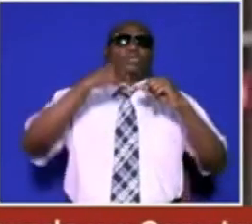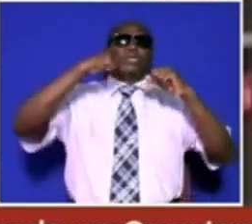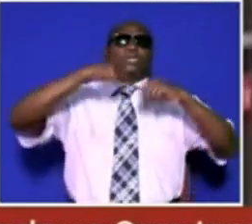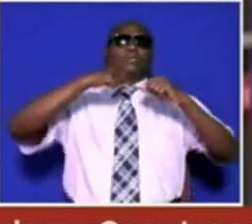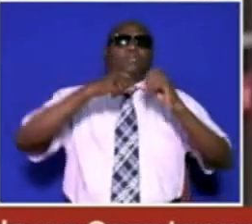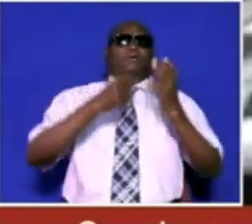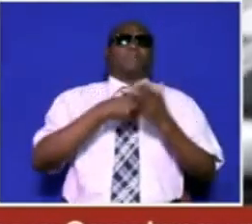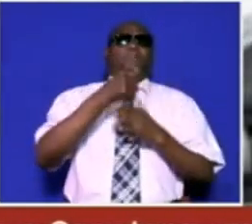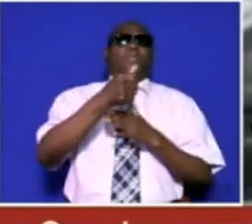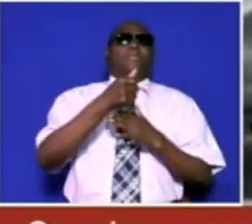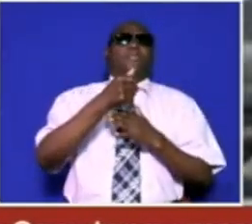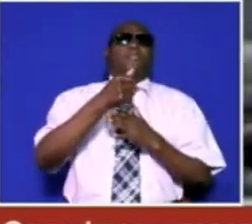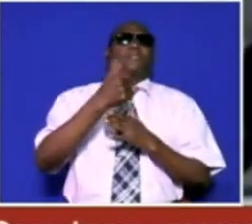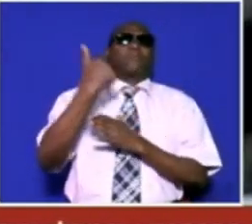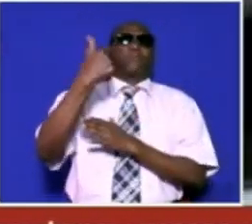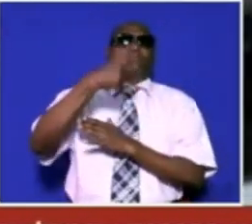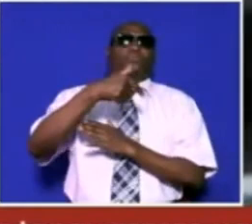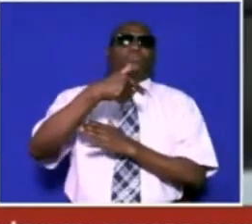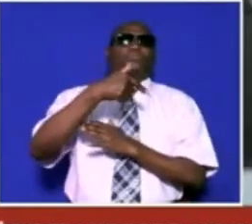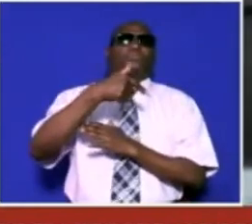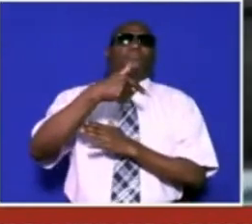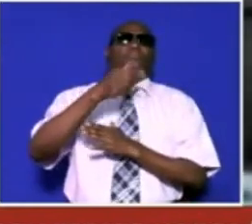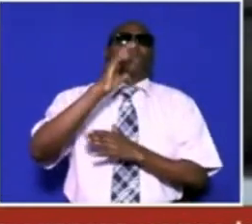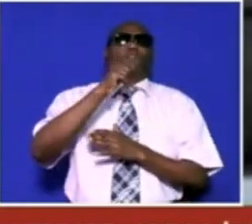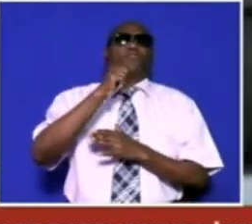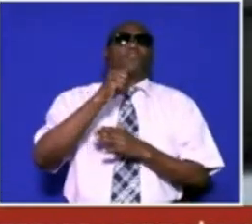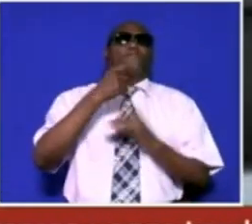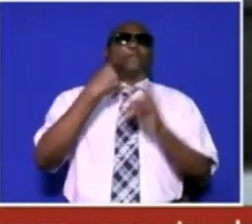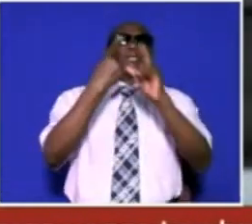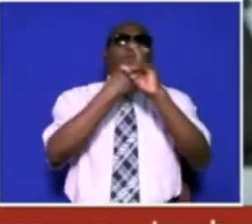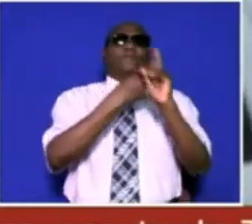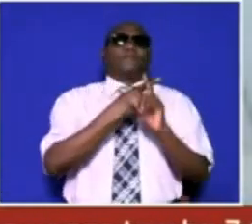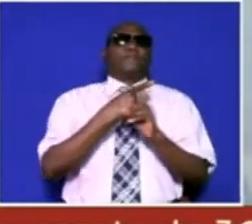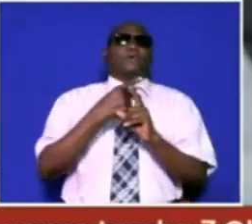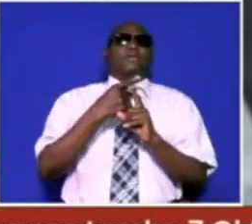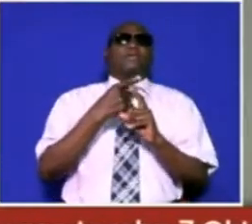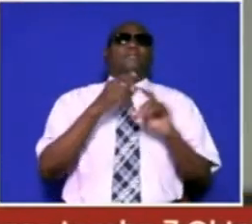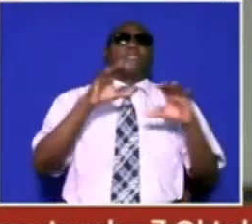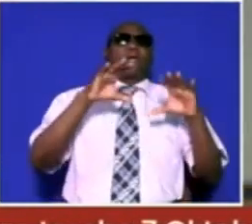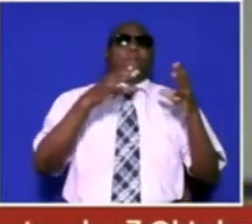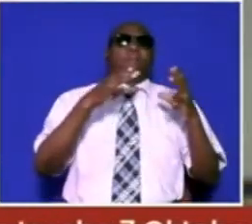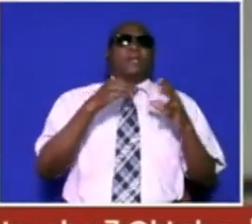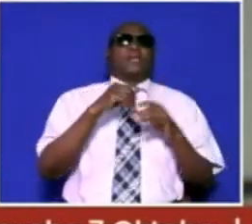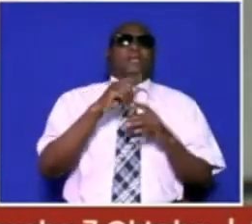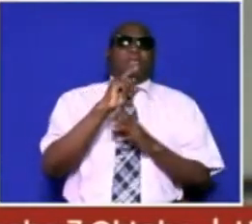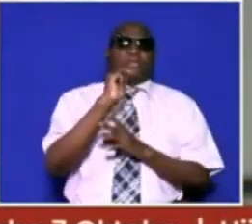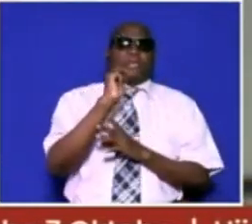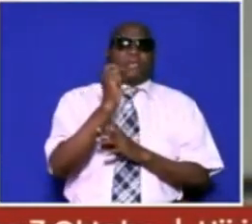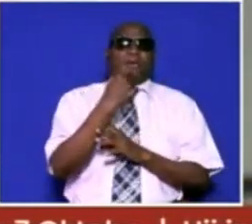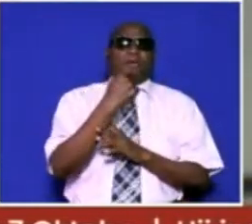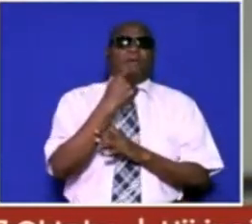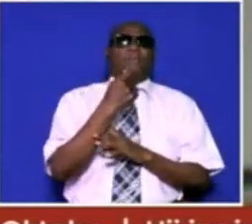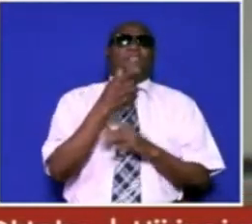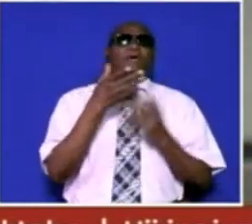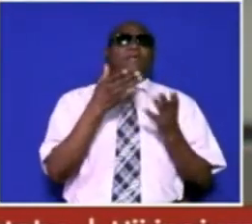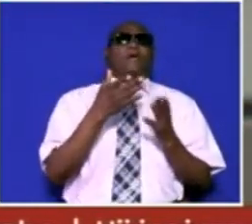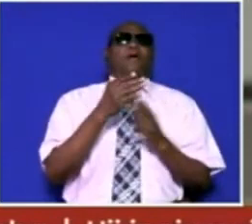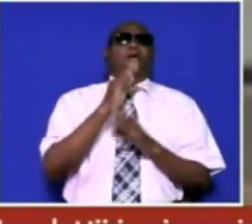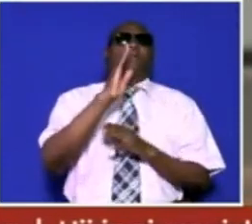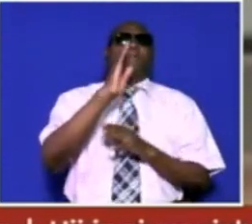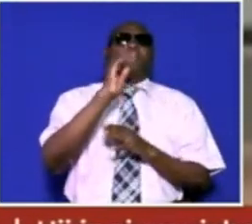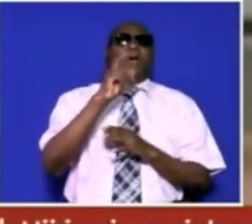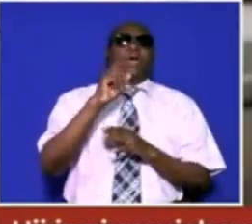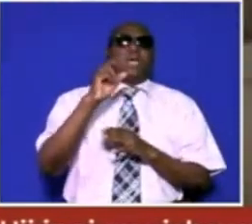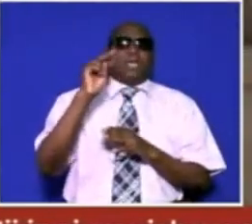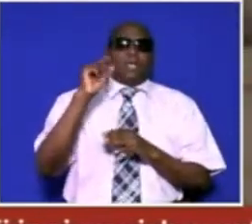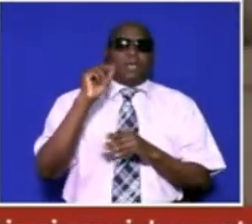kununua mafuta na bidhaa za petroli kutoka kwa mashirika mbalimbali ya Kenya, na hatua ya kuagiza mafuta kutoka kampuni ya Bahrain ni ishara